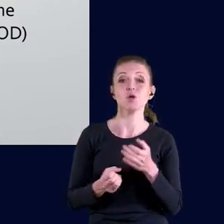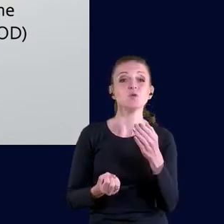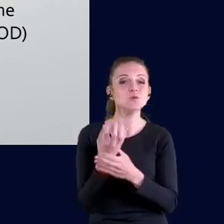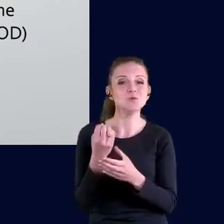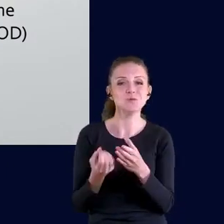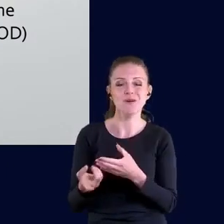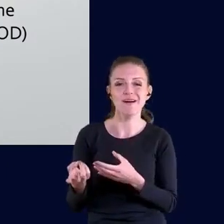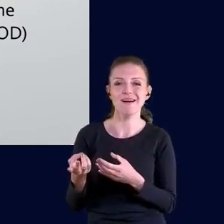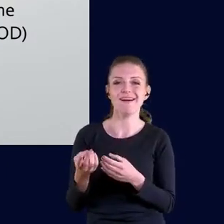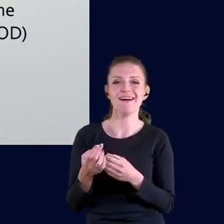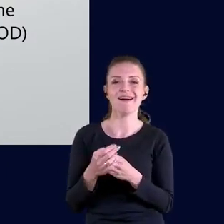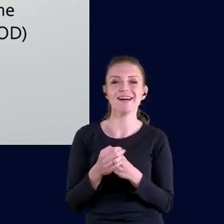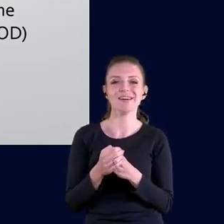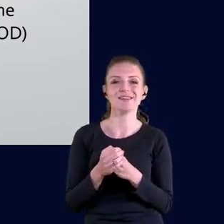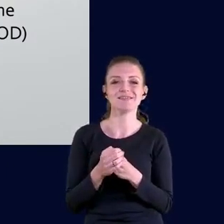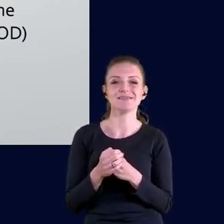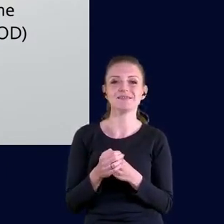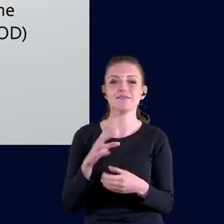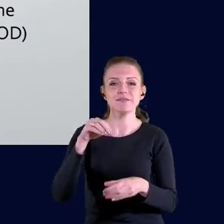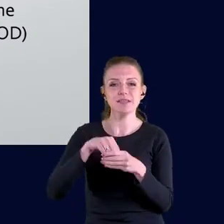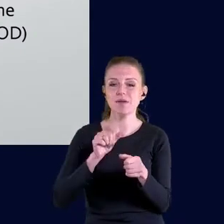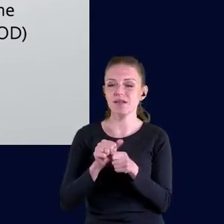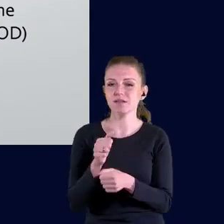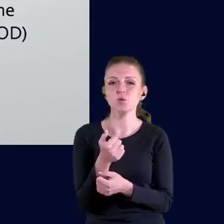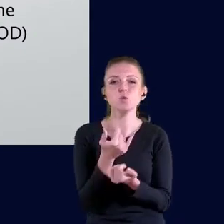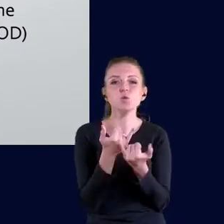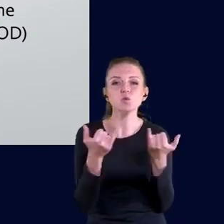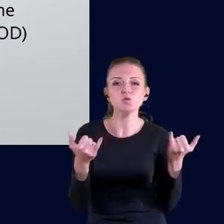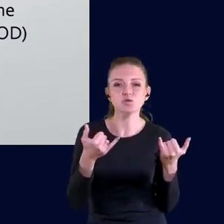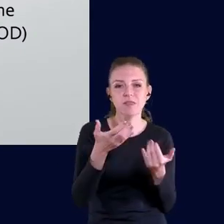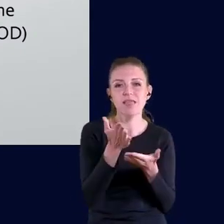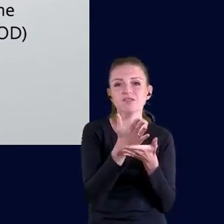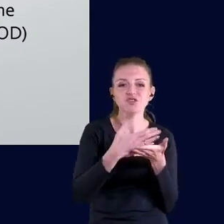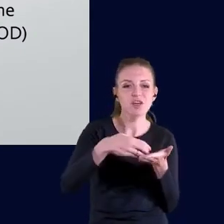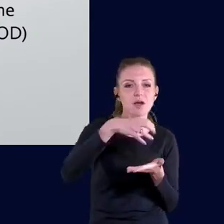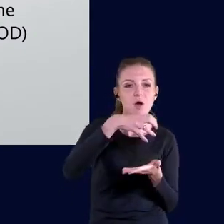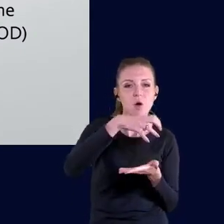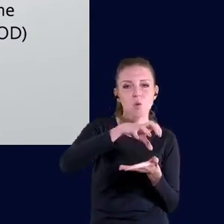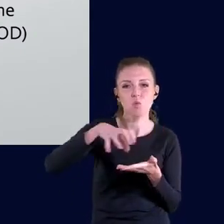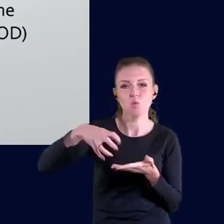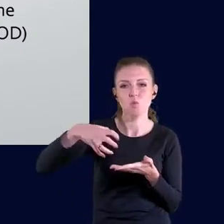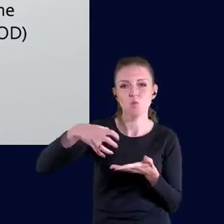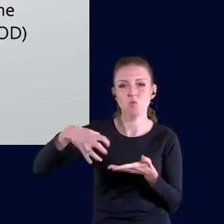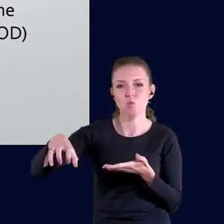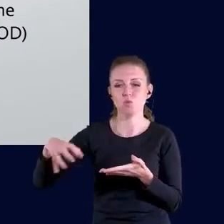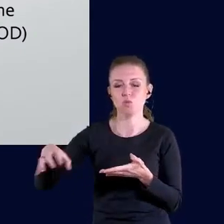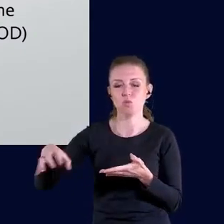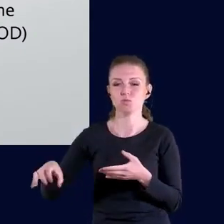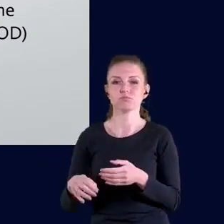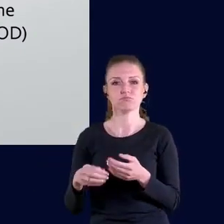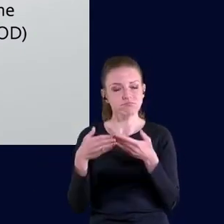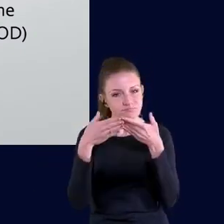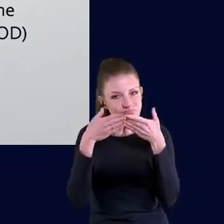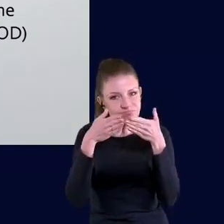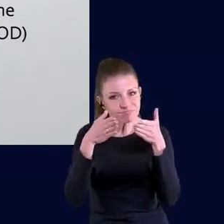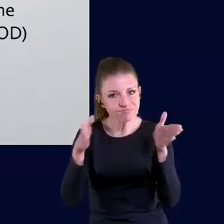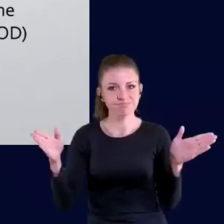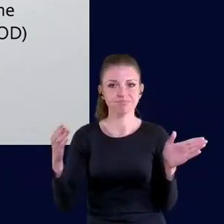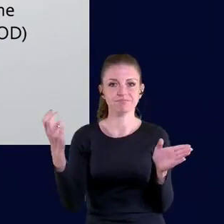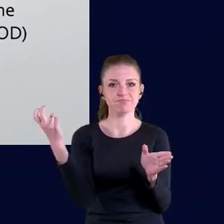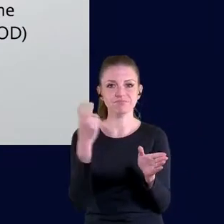które są wieloczynowe które pokażą pracownikom